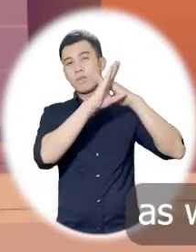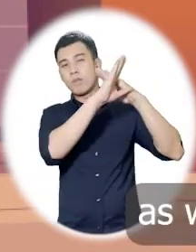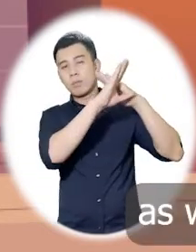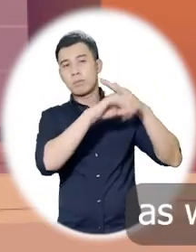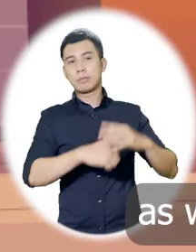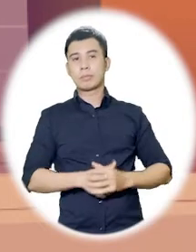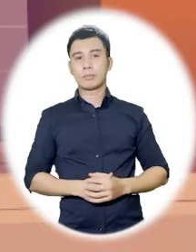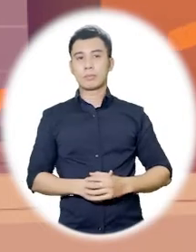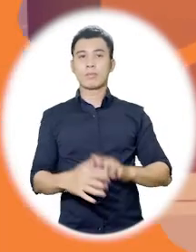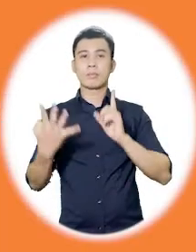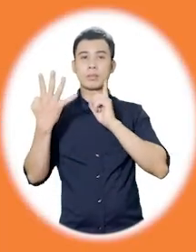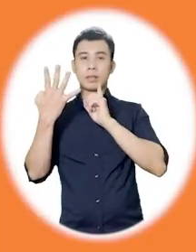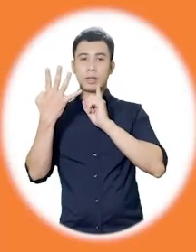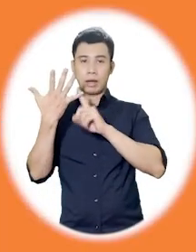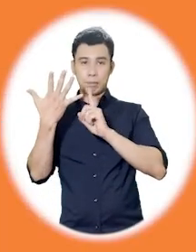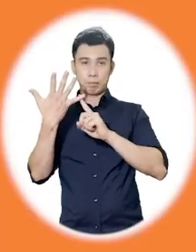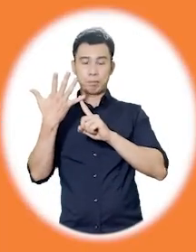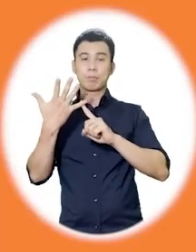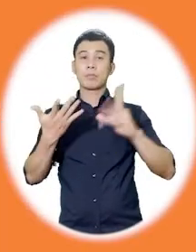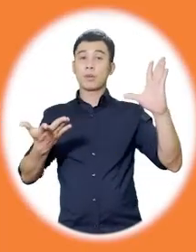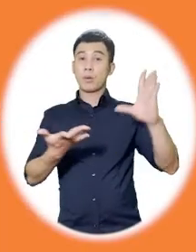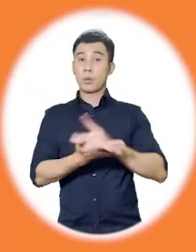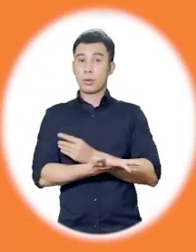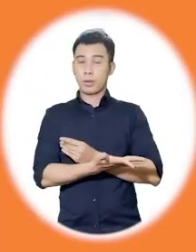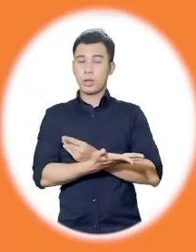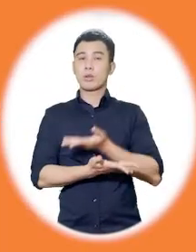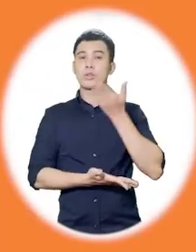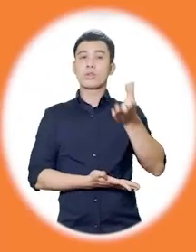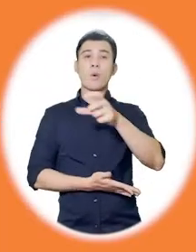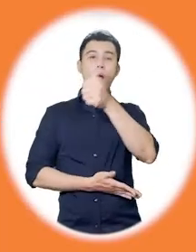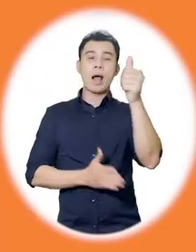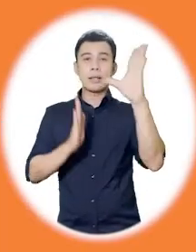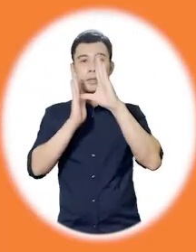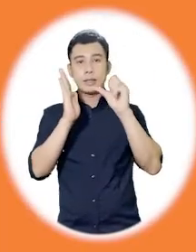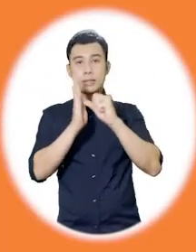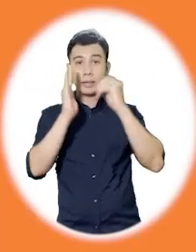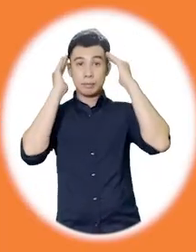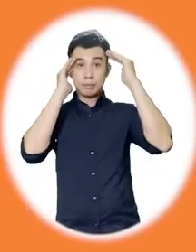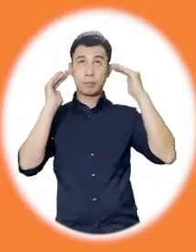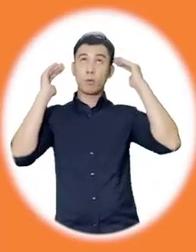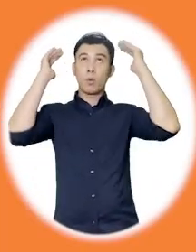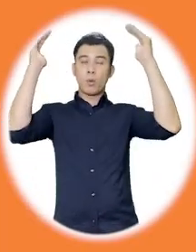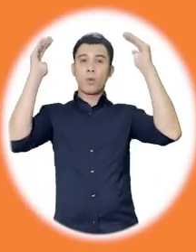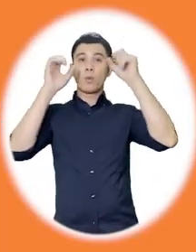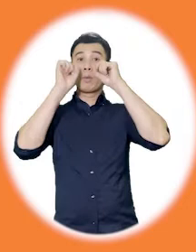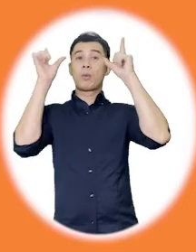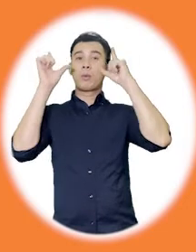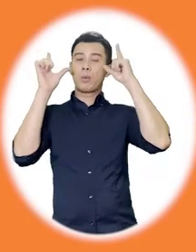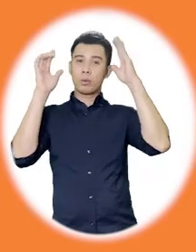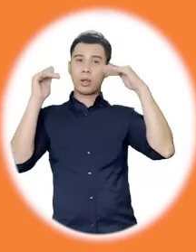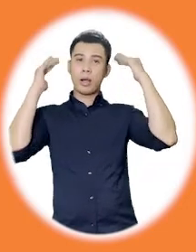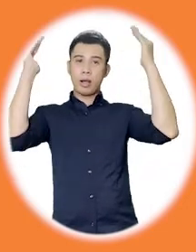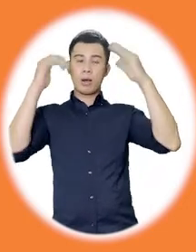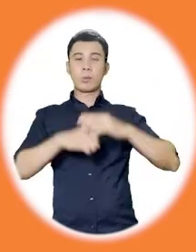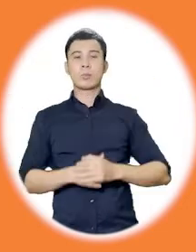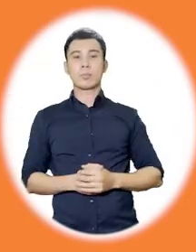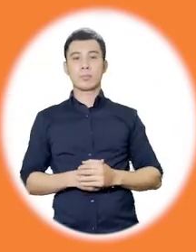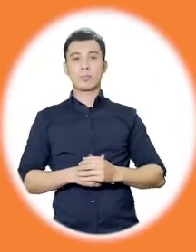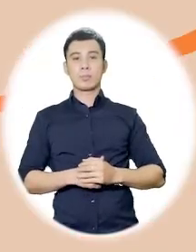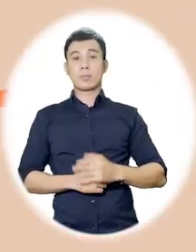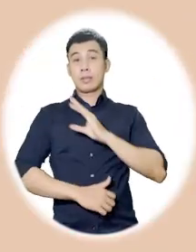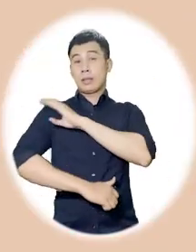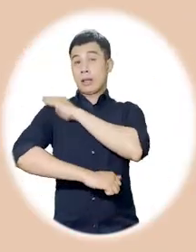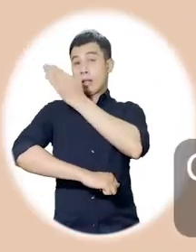dõi các ứng phó. 5. Tạo điều kiện nâng cao năng lực cho các nhà hoạch định chính sách và ra quyết định về các biện pháp ứng phó có điều